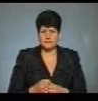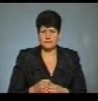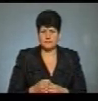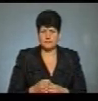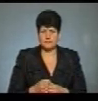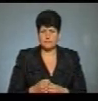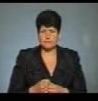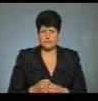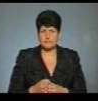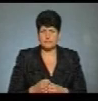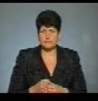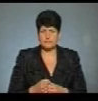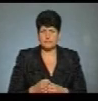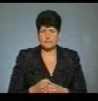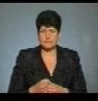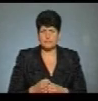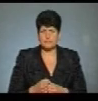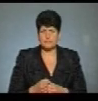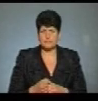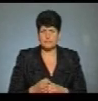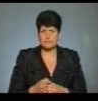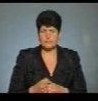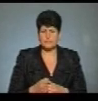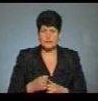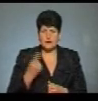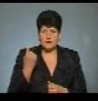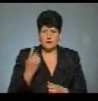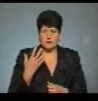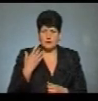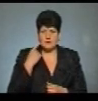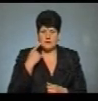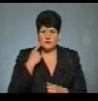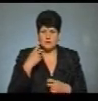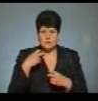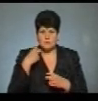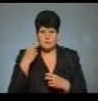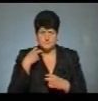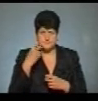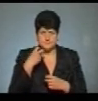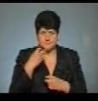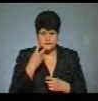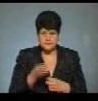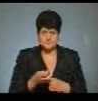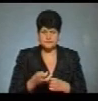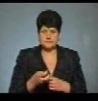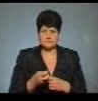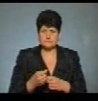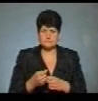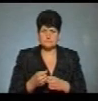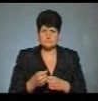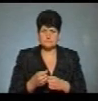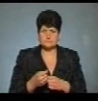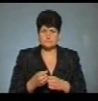з одного місця 3 пінька з зуба. І зробилася така яма велика. І через ту яму